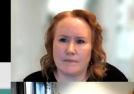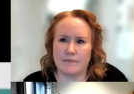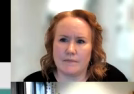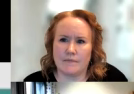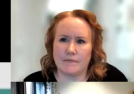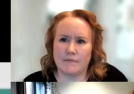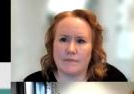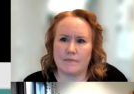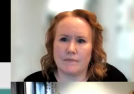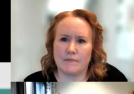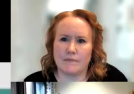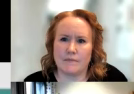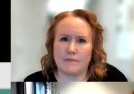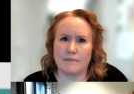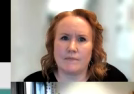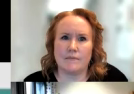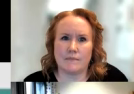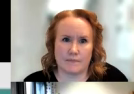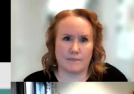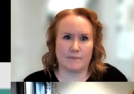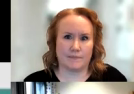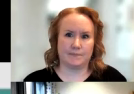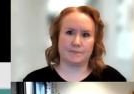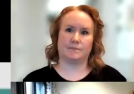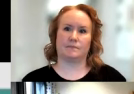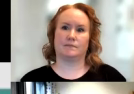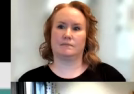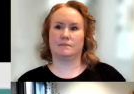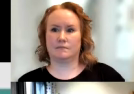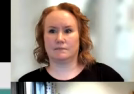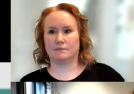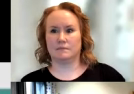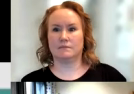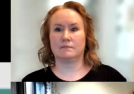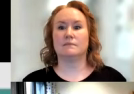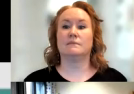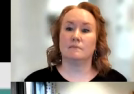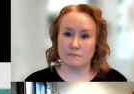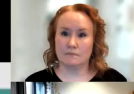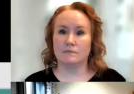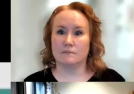Det ikke tatt høyde for per i dag, men vi driver og behandler spørsmålet.